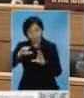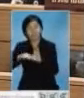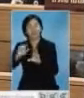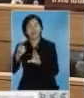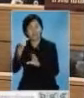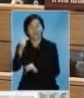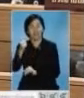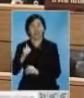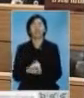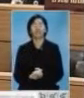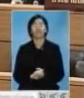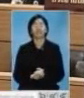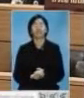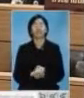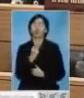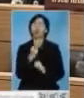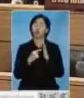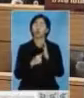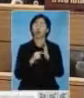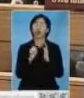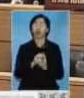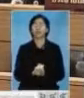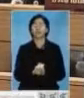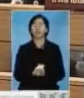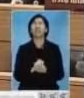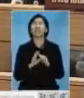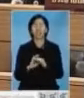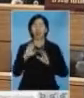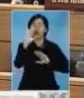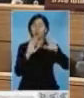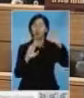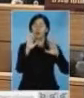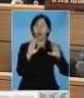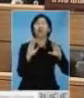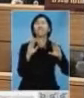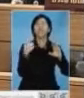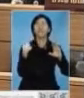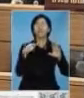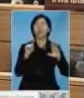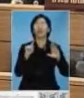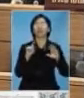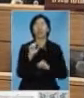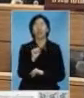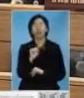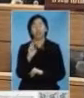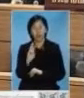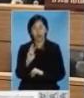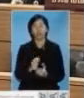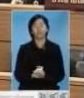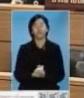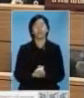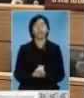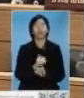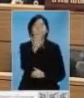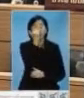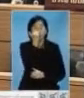ได้นี่ก็จะแสดงให้เห็นว่ามันเป็นผลประโยชน์ที่เกิดขึ้นจากการที่ตนเองเป็นผลประโยชน์ทับซ้อนแล้วเพ